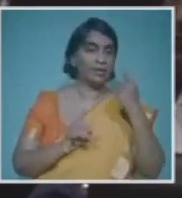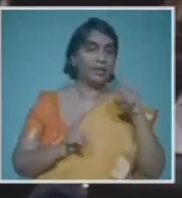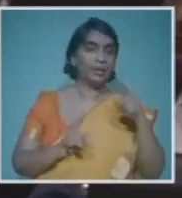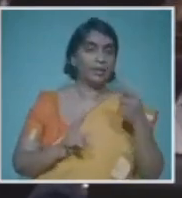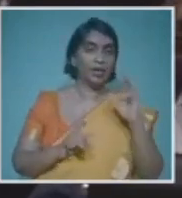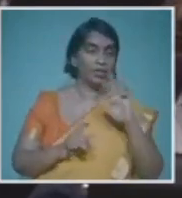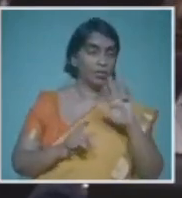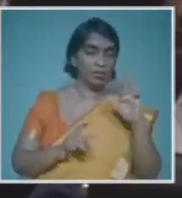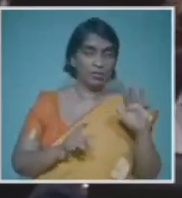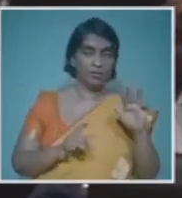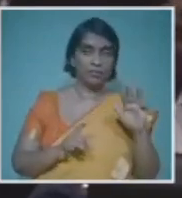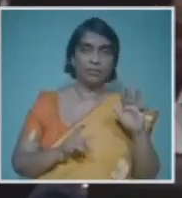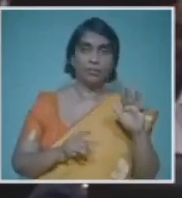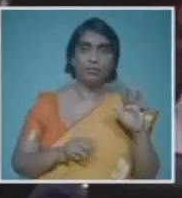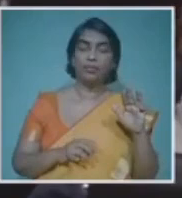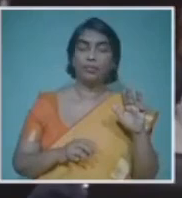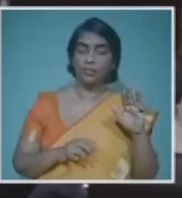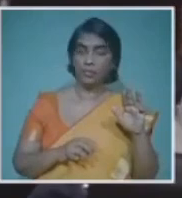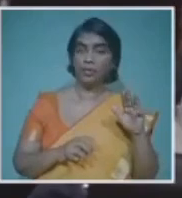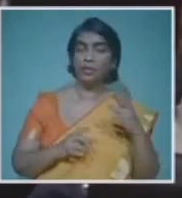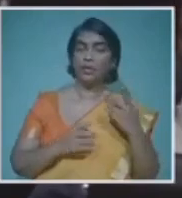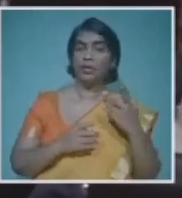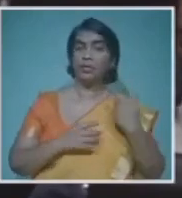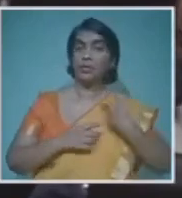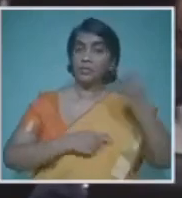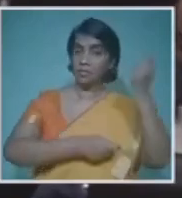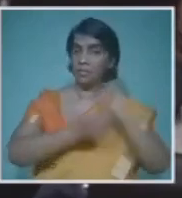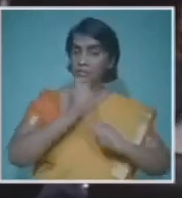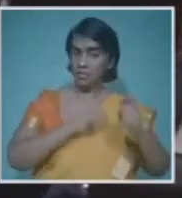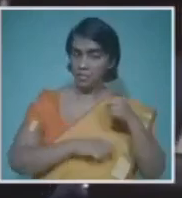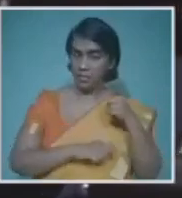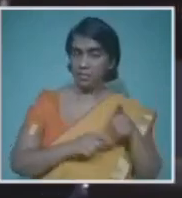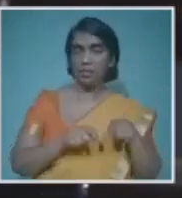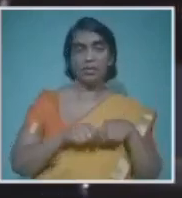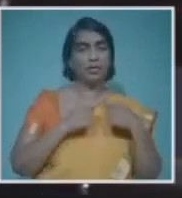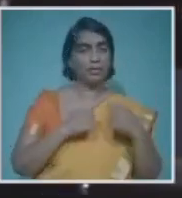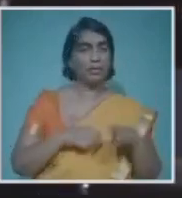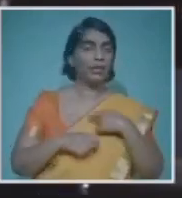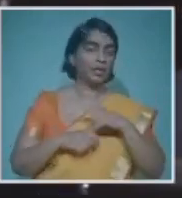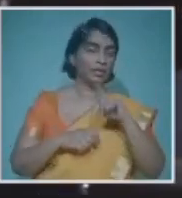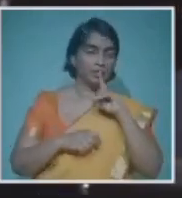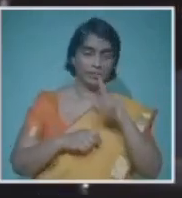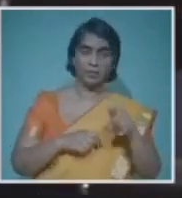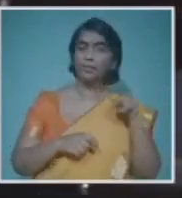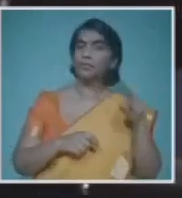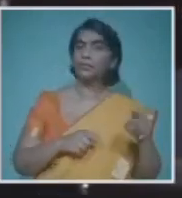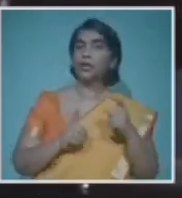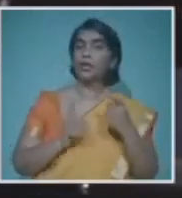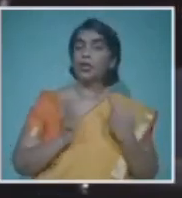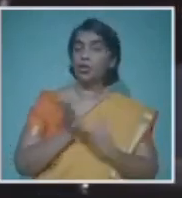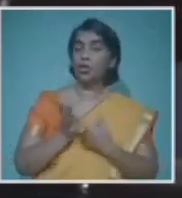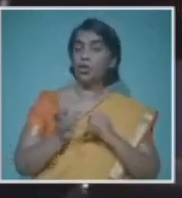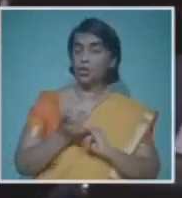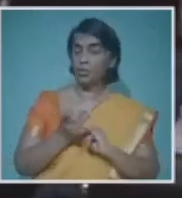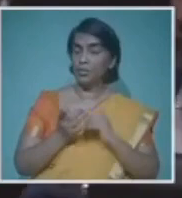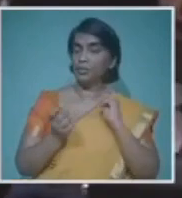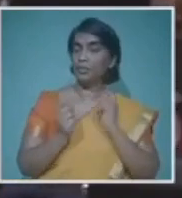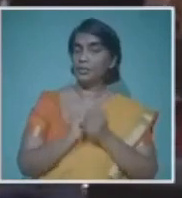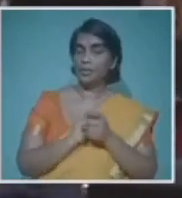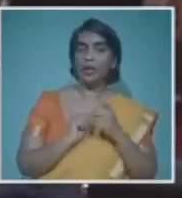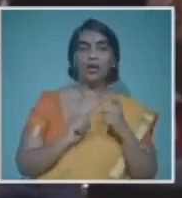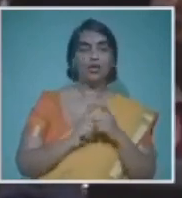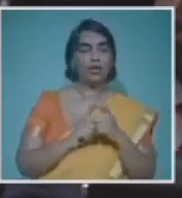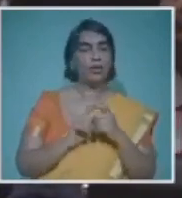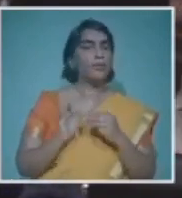1199ක් ඒ බාණ්ඩ ගැනීම සඳහාම වැය කරයි කියලා කියනවා. එතකොට රුපියල් වලට පරිවර්තනය වෙලා තියෙන